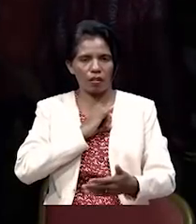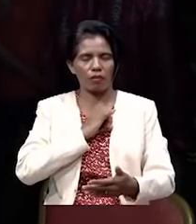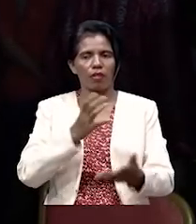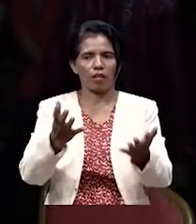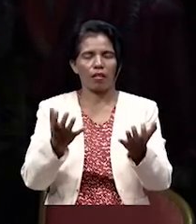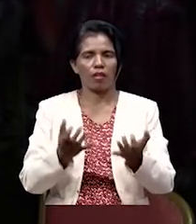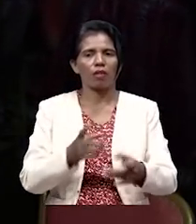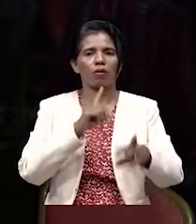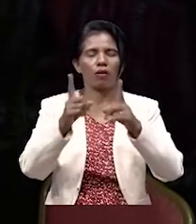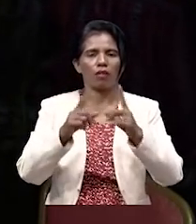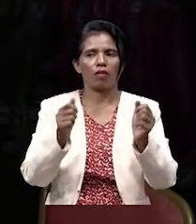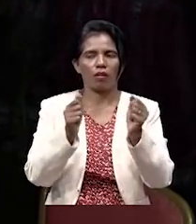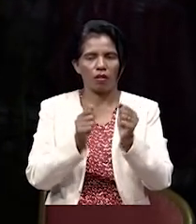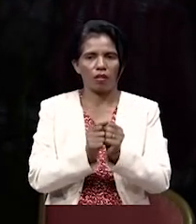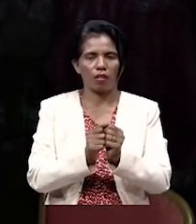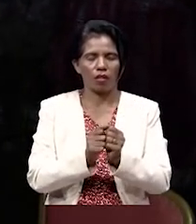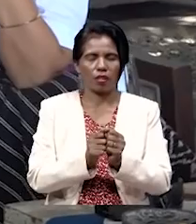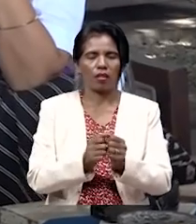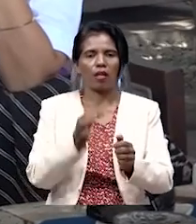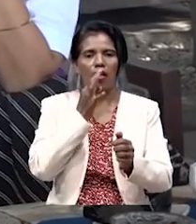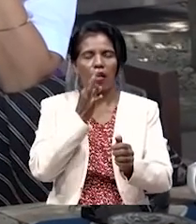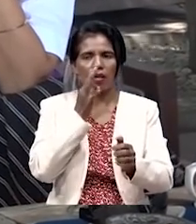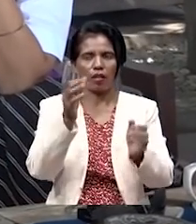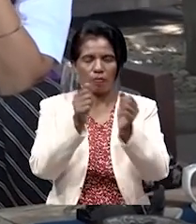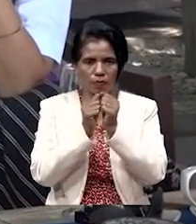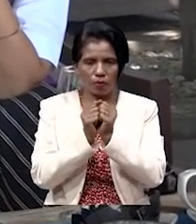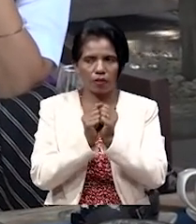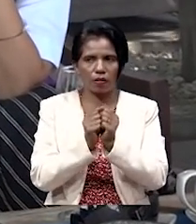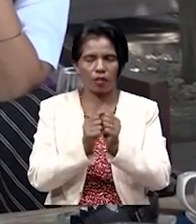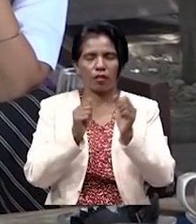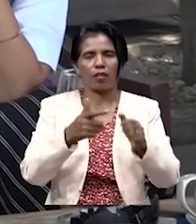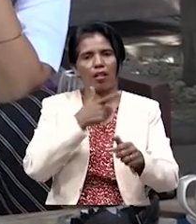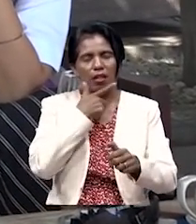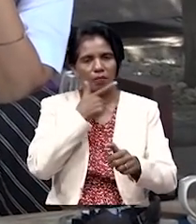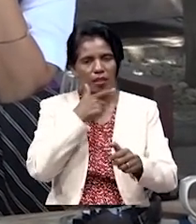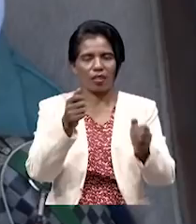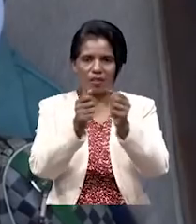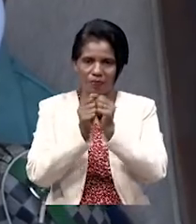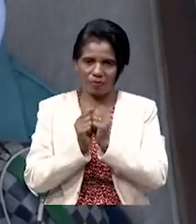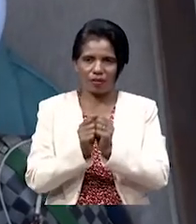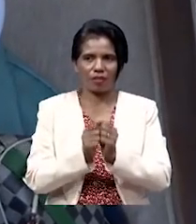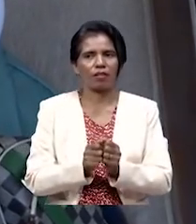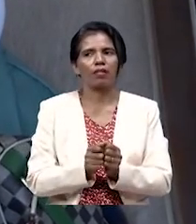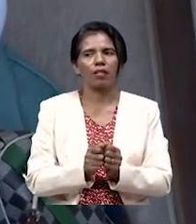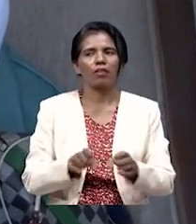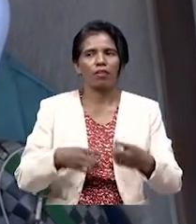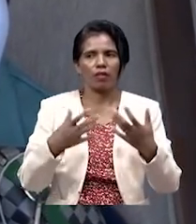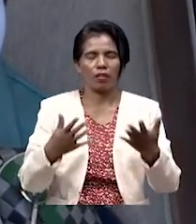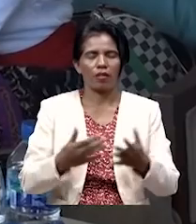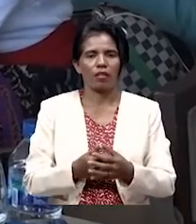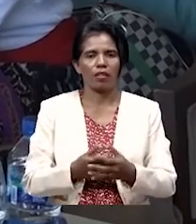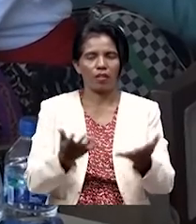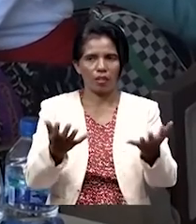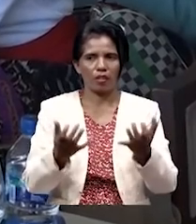saya berbincang lama, makan bersama, kemudian juga tertawa bersama di jadi sangat-sangat